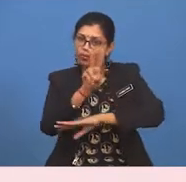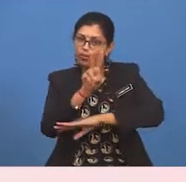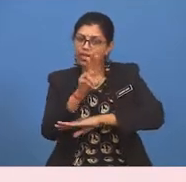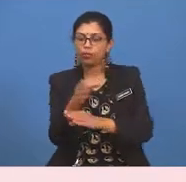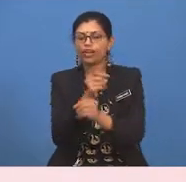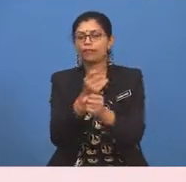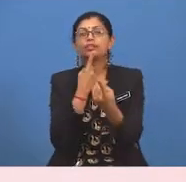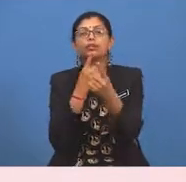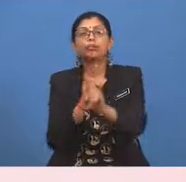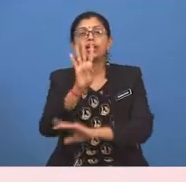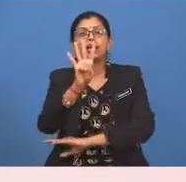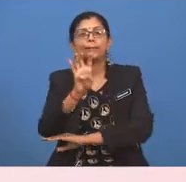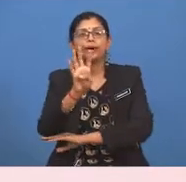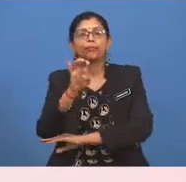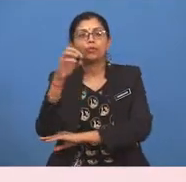Tambahkan hasil